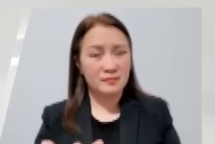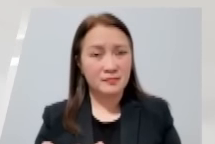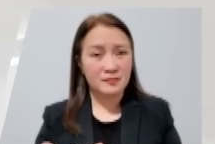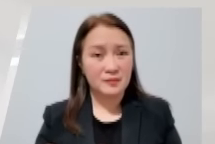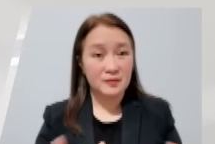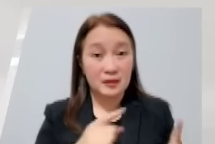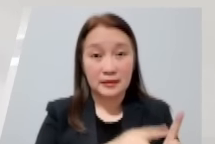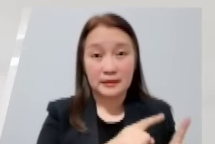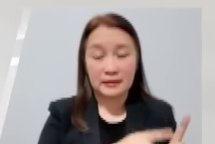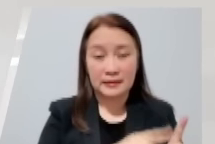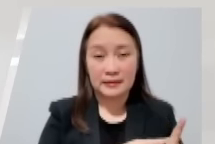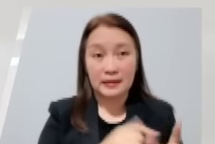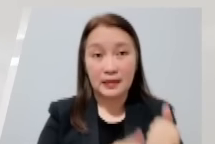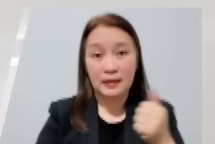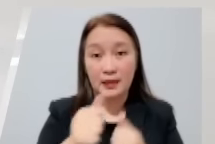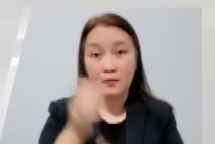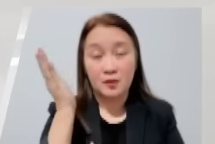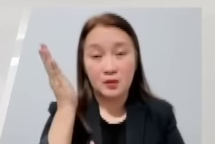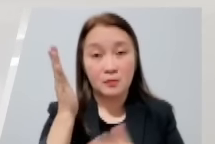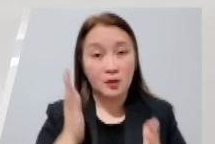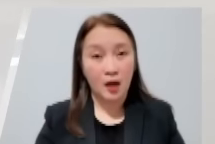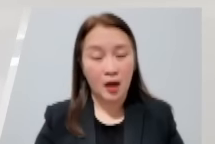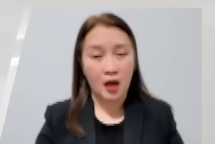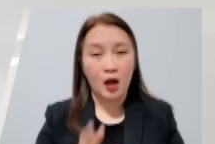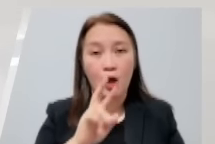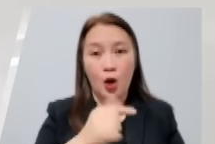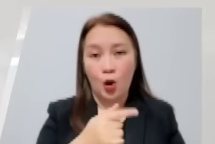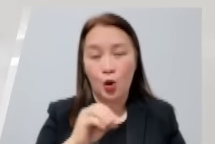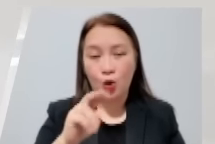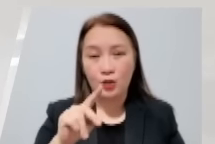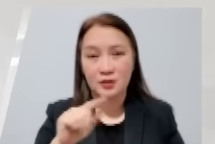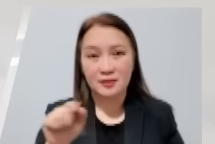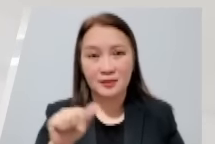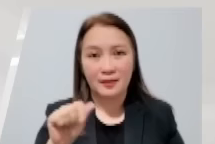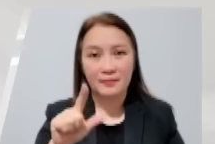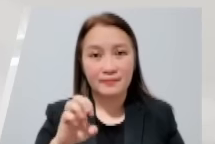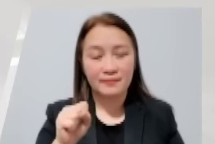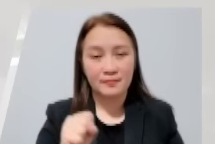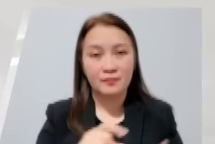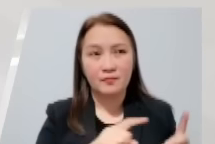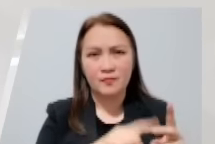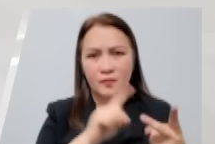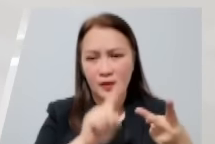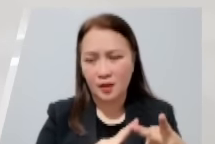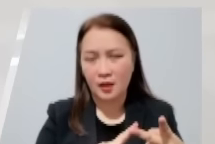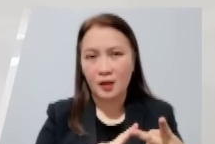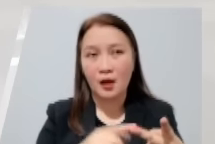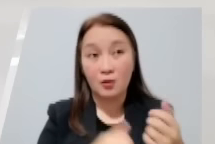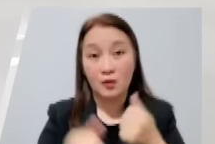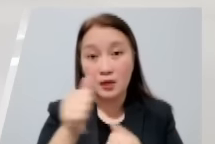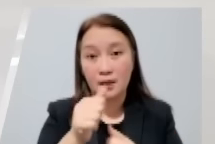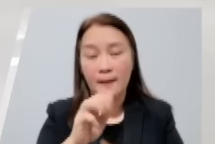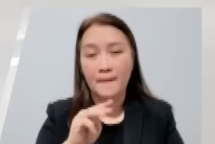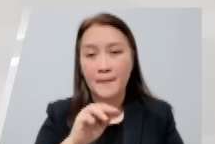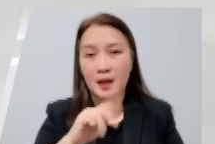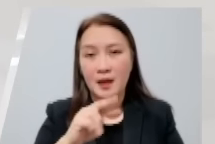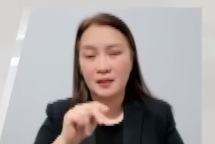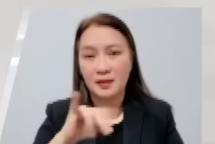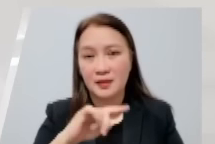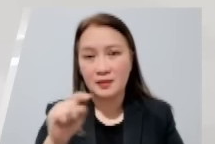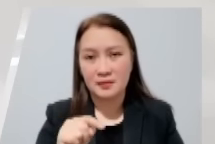Speaker Aurelio Gonzalez, Deputy Speaker JJ Suarez at House Majority Leader Manix Dalipe, wala